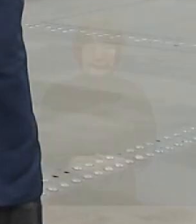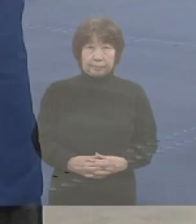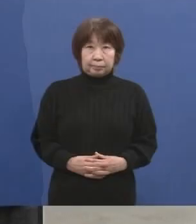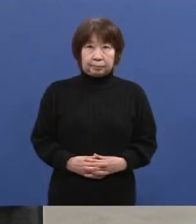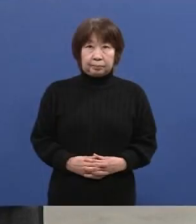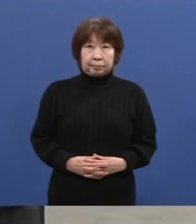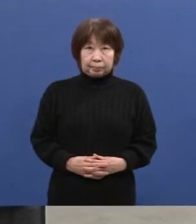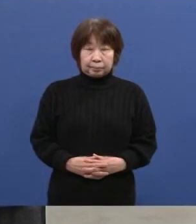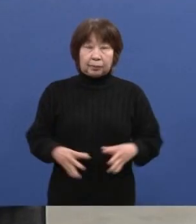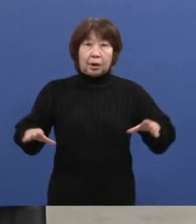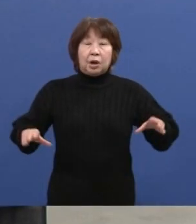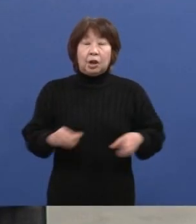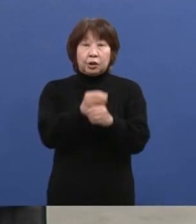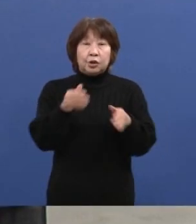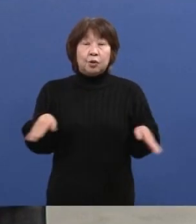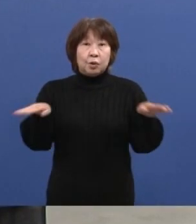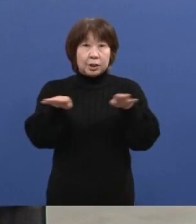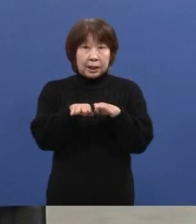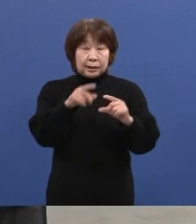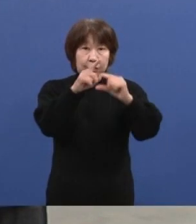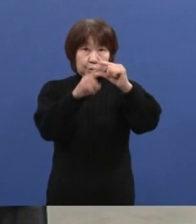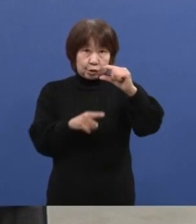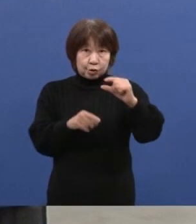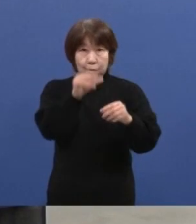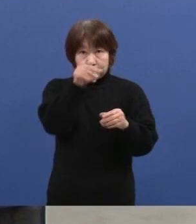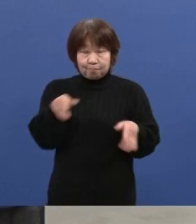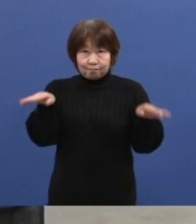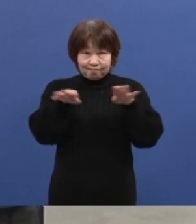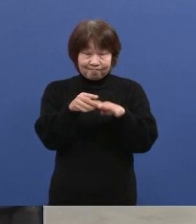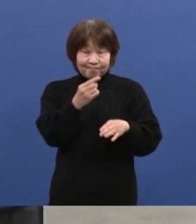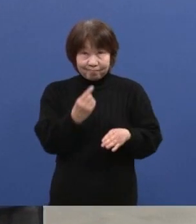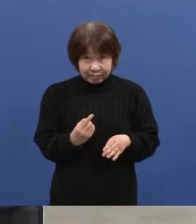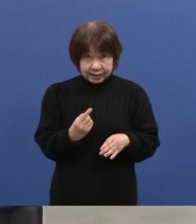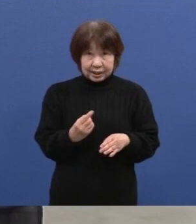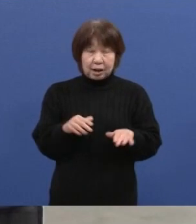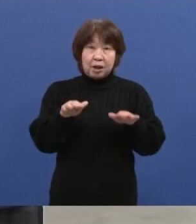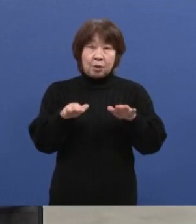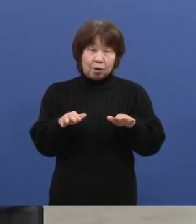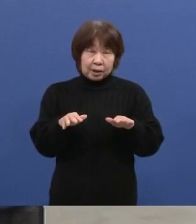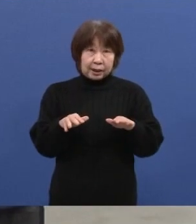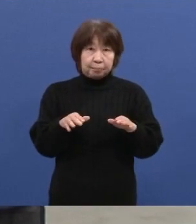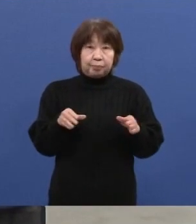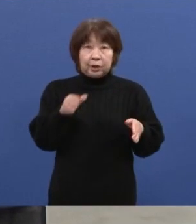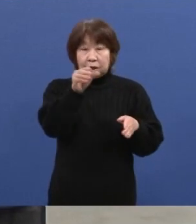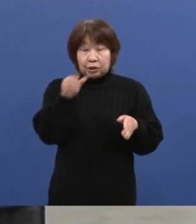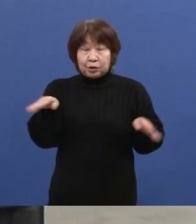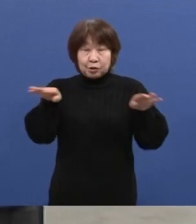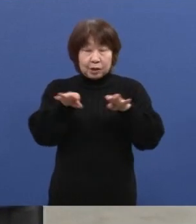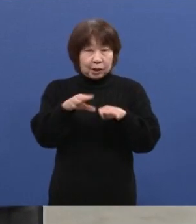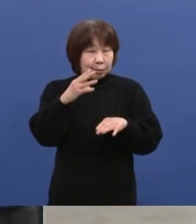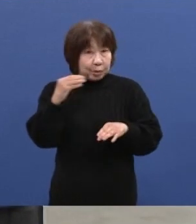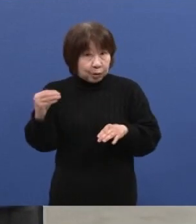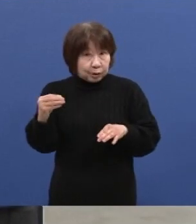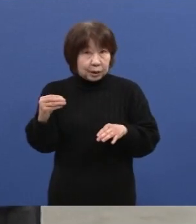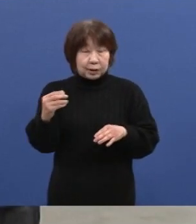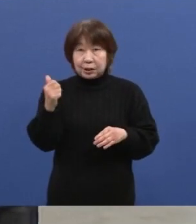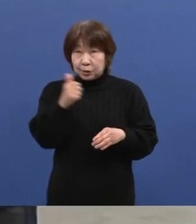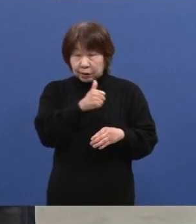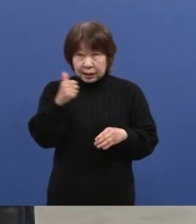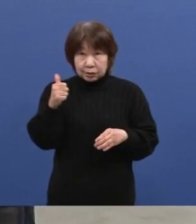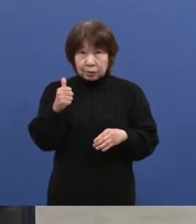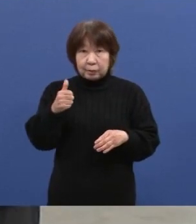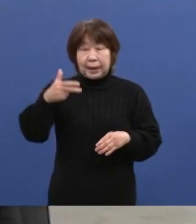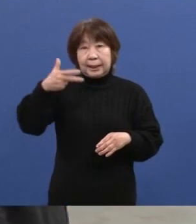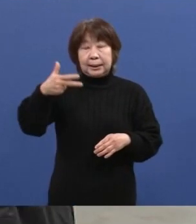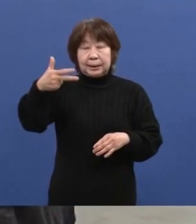総合センターにある中央図書館にやってきました。今回図書館の魅力についてご紹介してくださるのは、図書館司書の平松さん